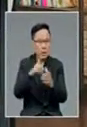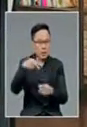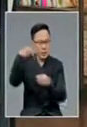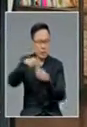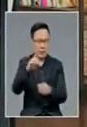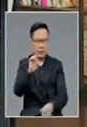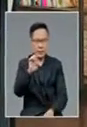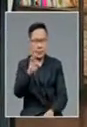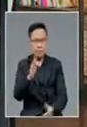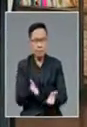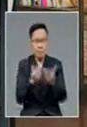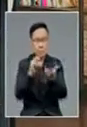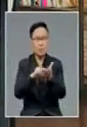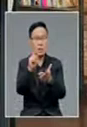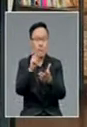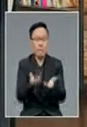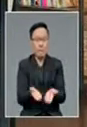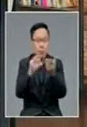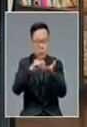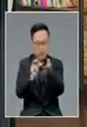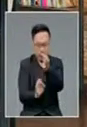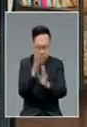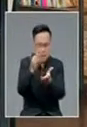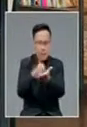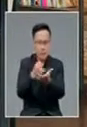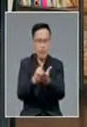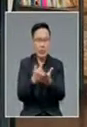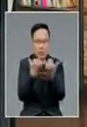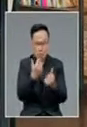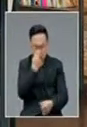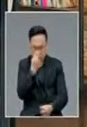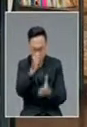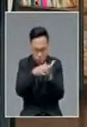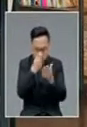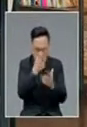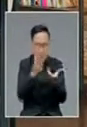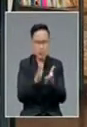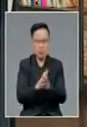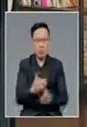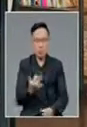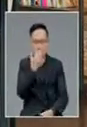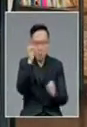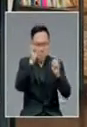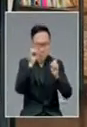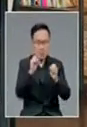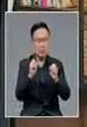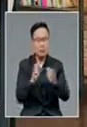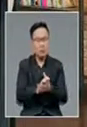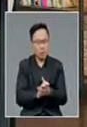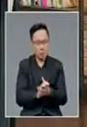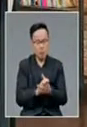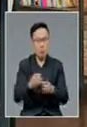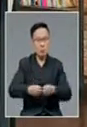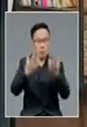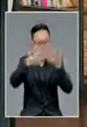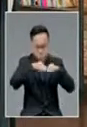ือคุณสมบัติก็คือติดไฟง่ายไม่มีสีไม่มีกลิ่น เพราะฉะนั้นถ้าเกิดมันระเบิดขึ้นมาเนี่ยการตรวจสอบก็ ยาก